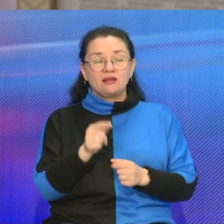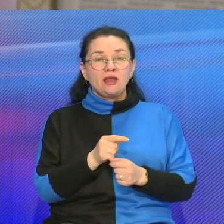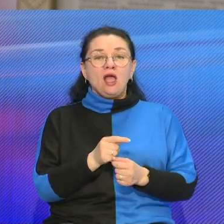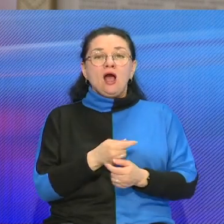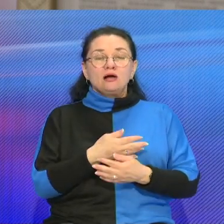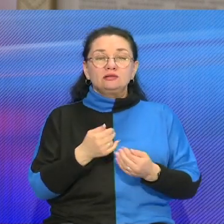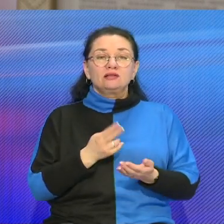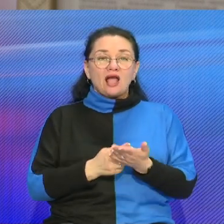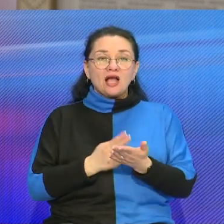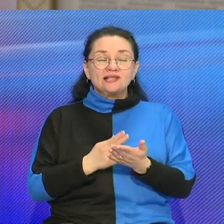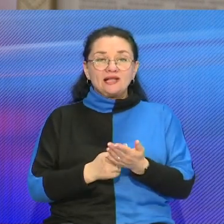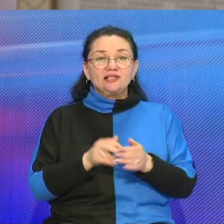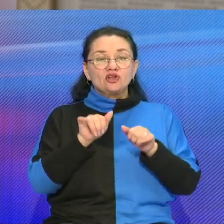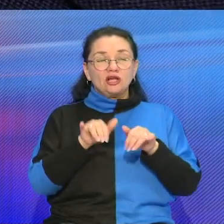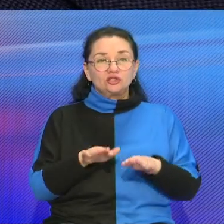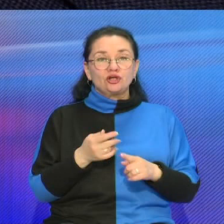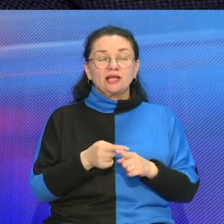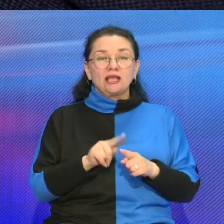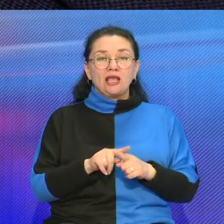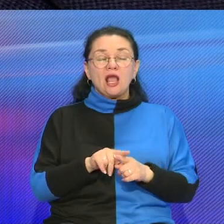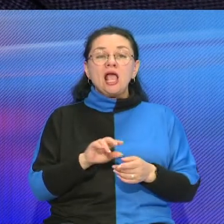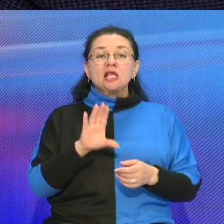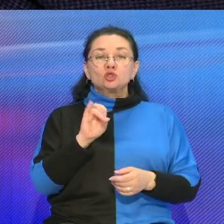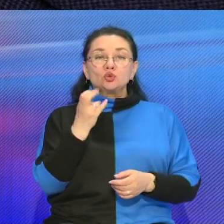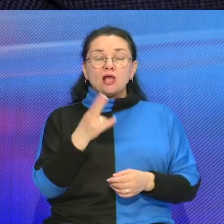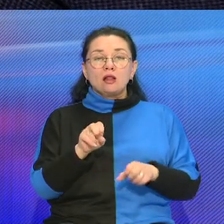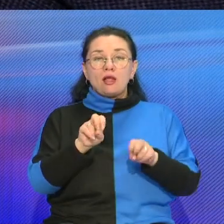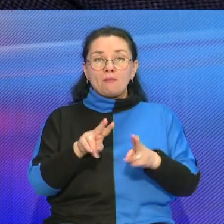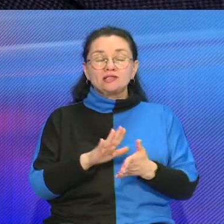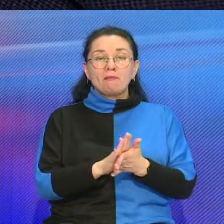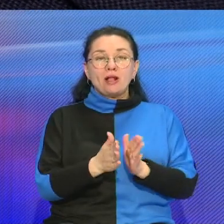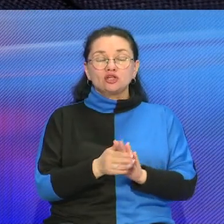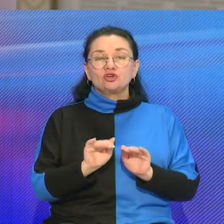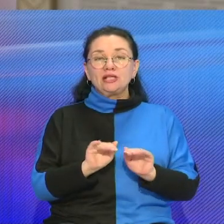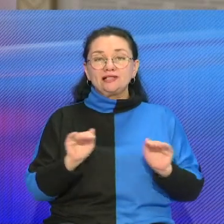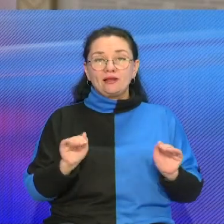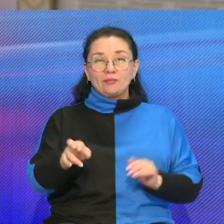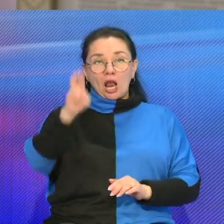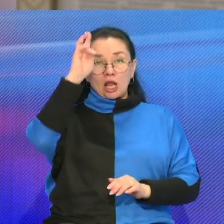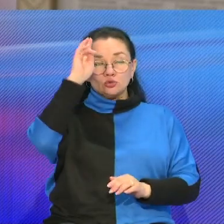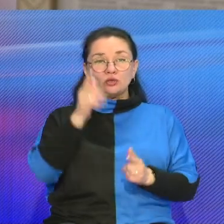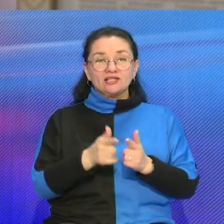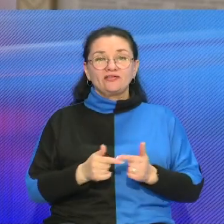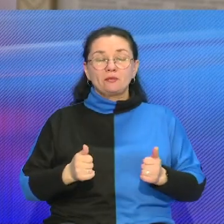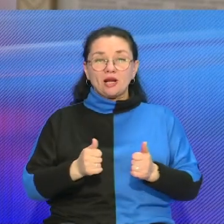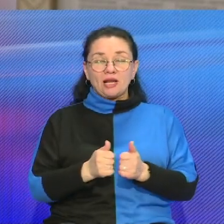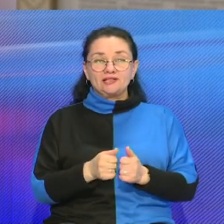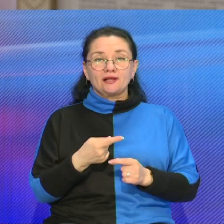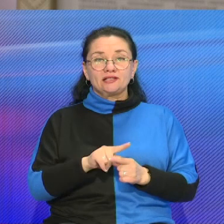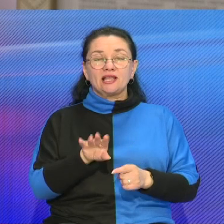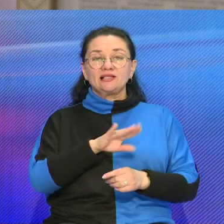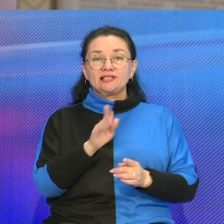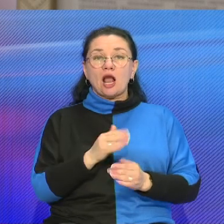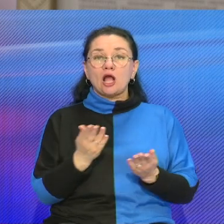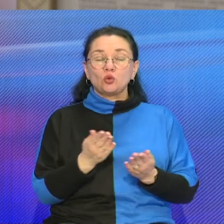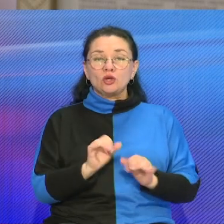отсутствии критериев и показателей социально опасного положения детей. Государственными органами, иными организациями, уполномоченными на